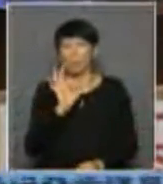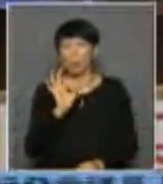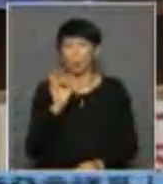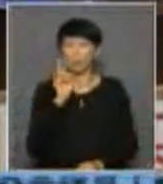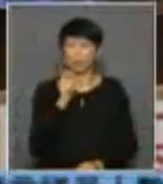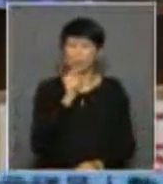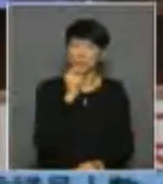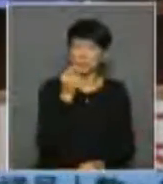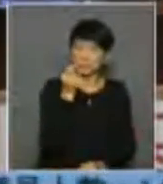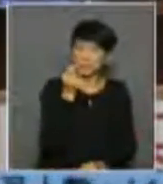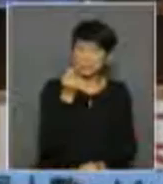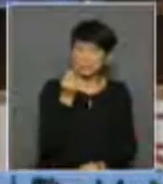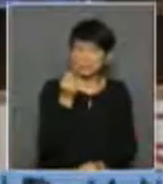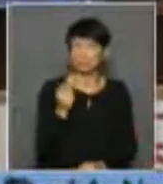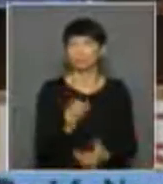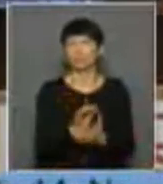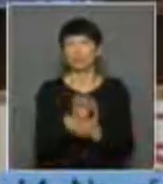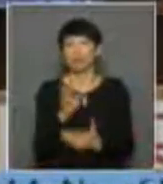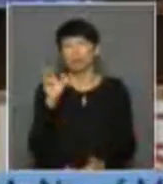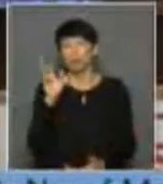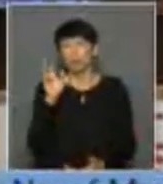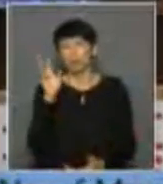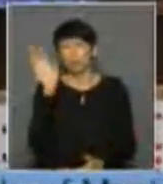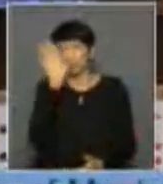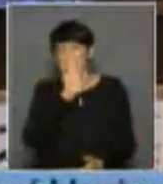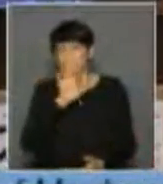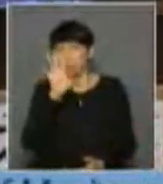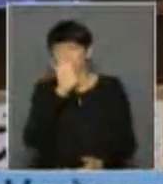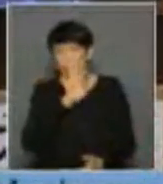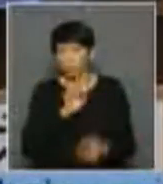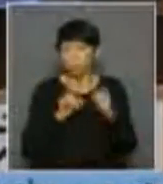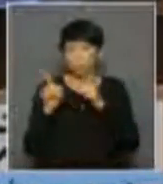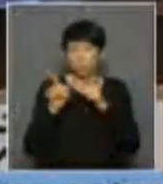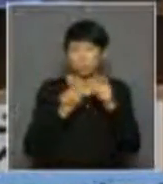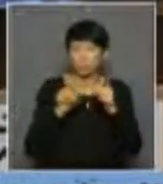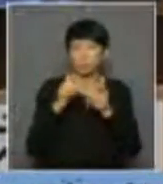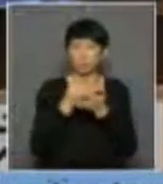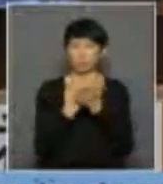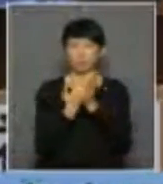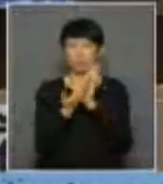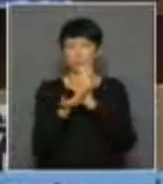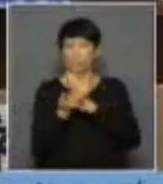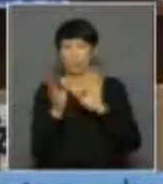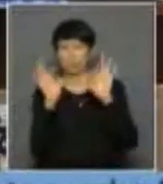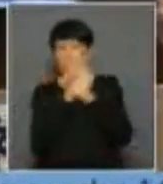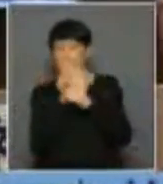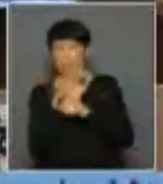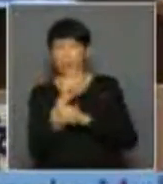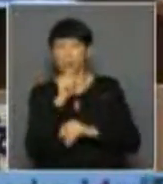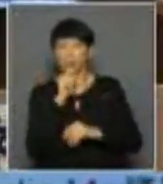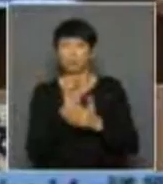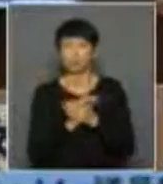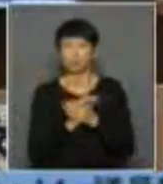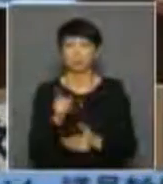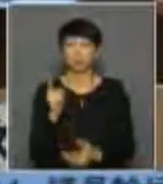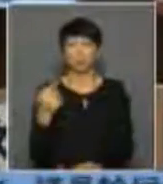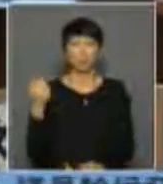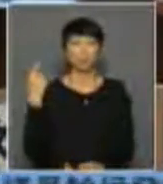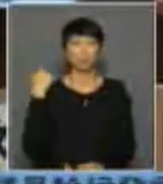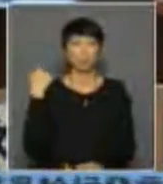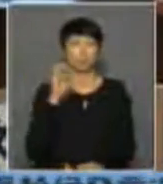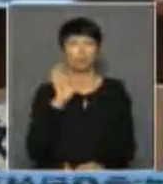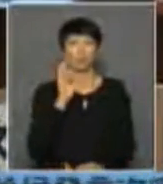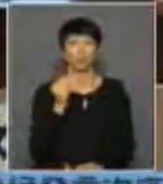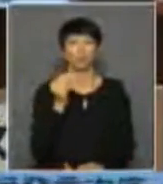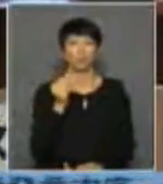影的 insinuation、啊、你可能不知道含沙射影就是说没有后面没有财雄势